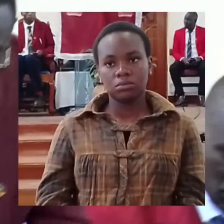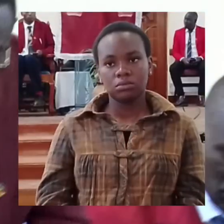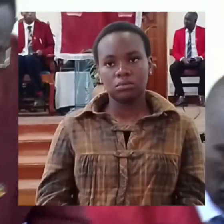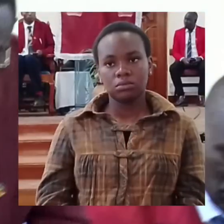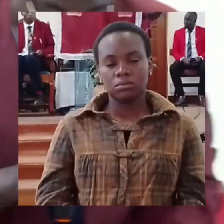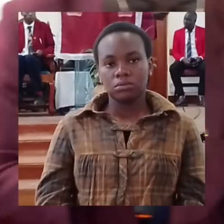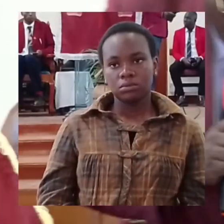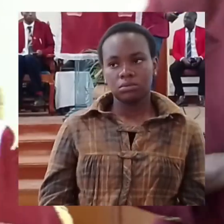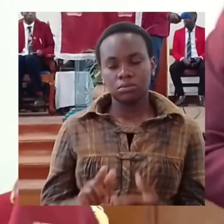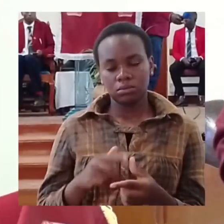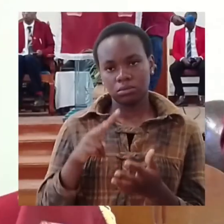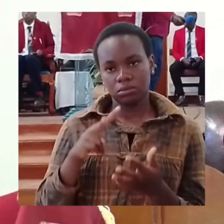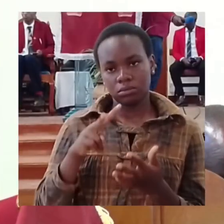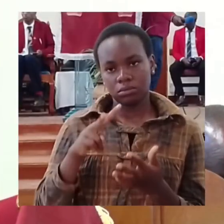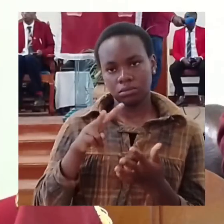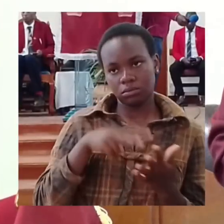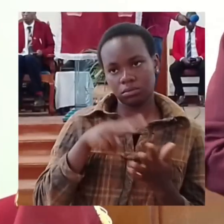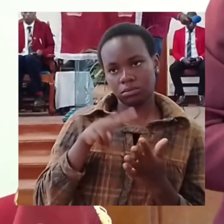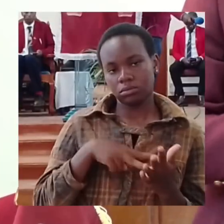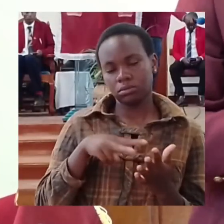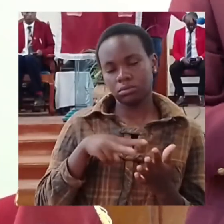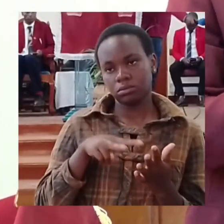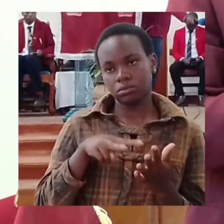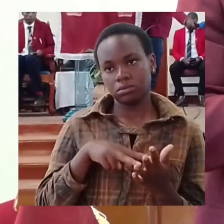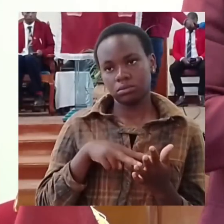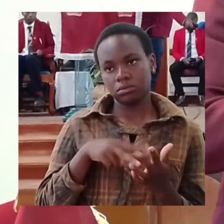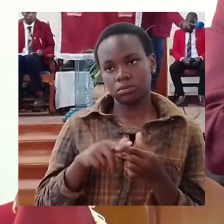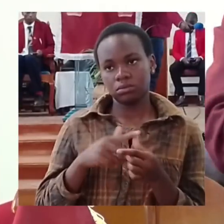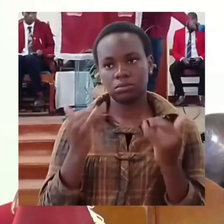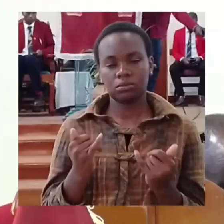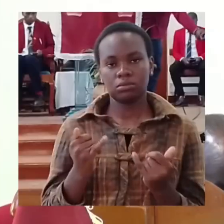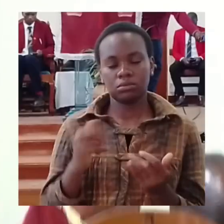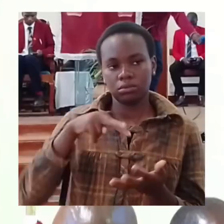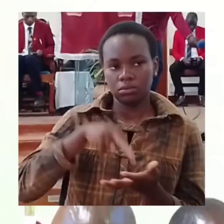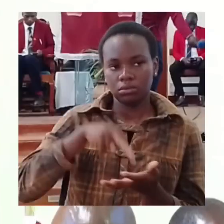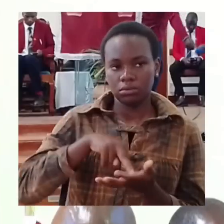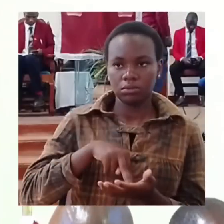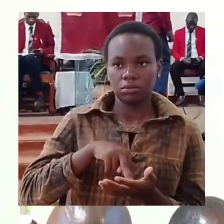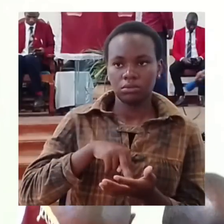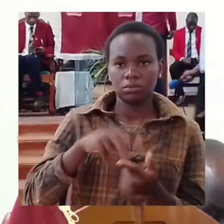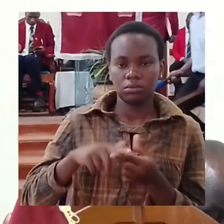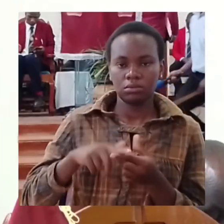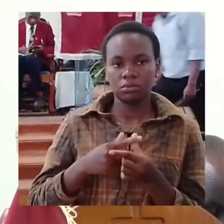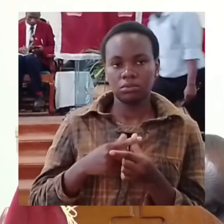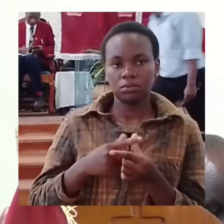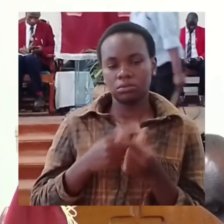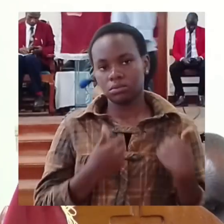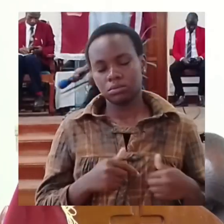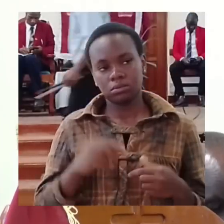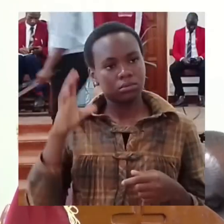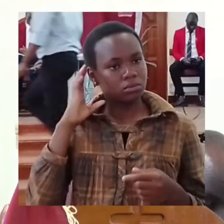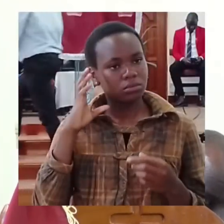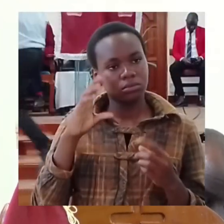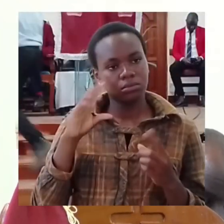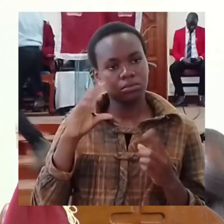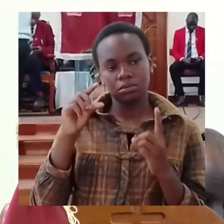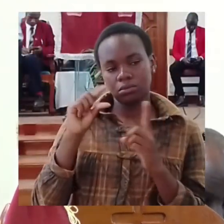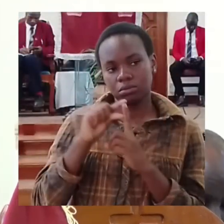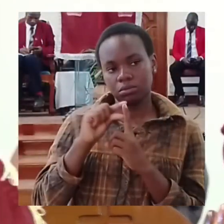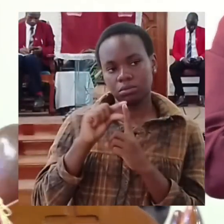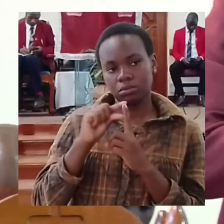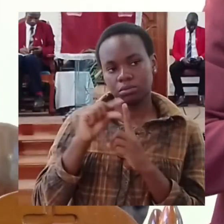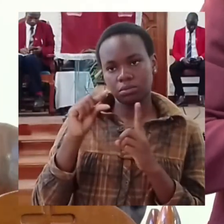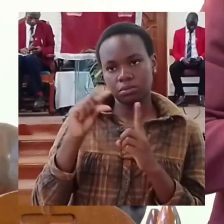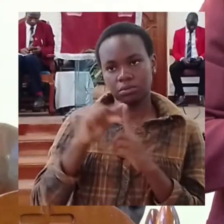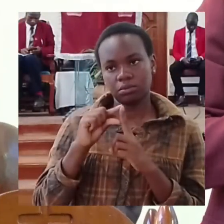Thank you nĩ gũtũthomera wega. Rĩu mahinda ma tũkũrũgama na igũrũ tũharĩrĩrie ngoro citũ kũigua kiugo na rwĩmbo rwa